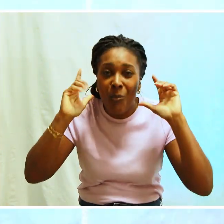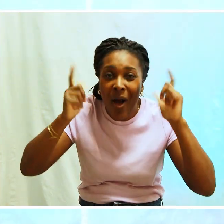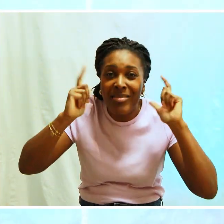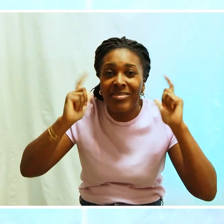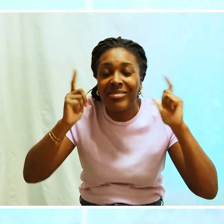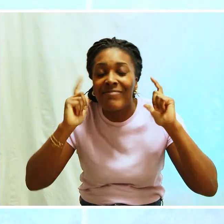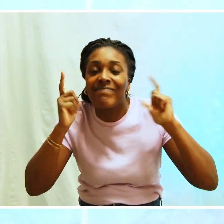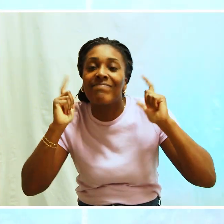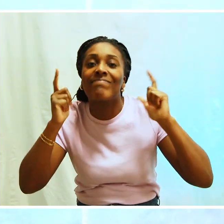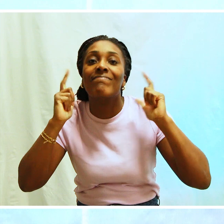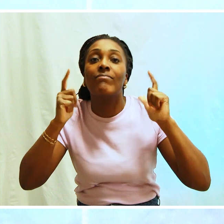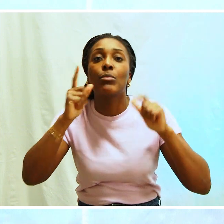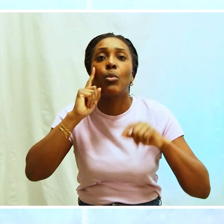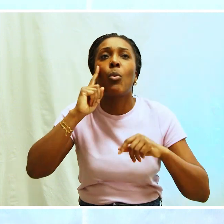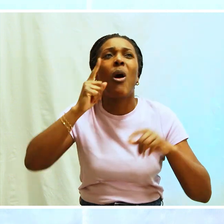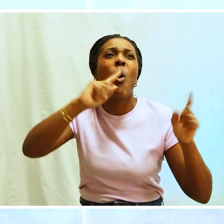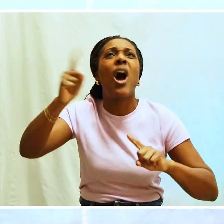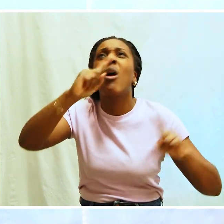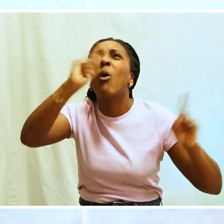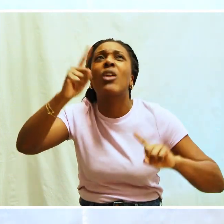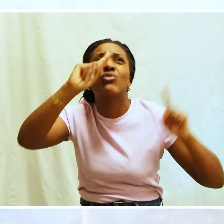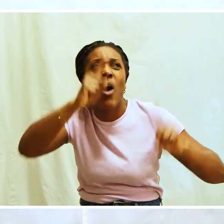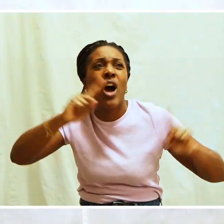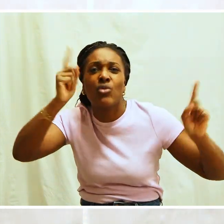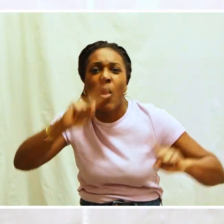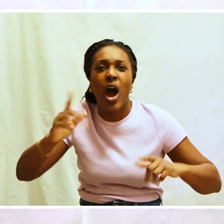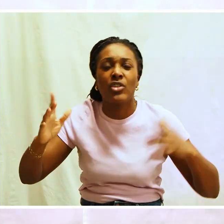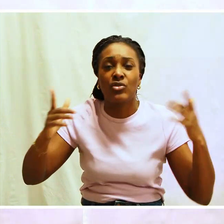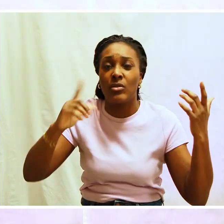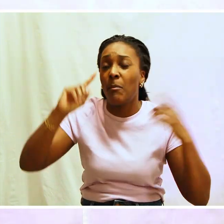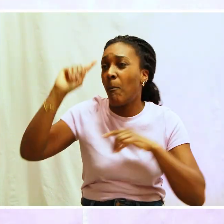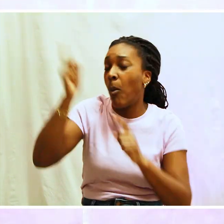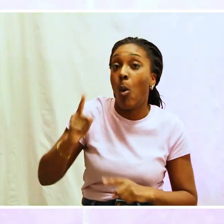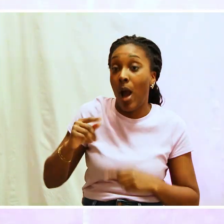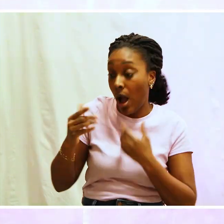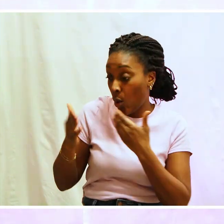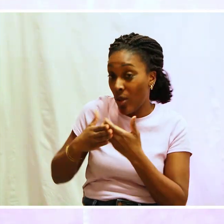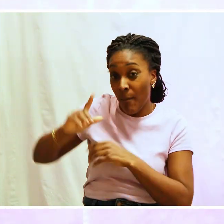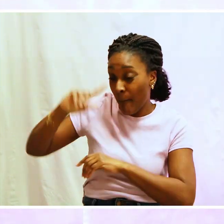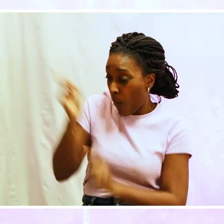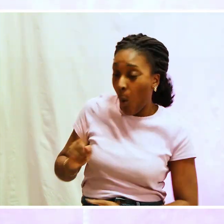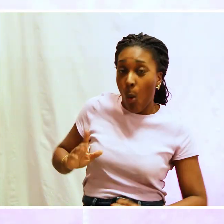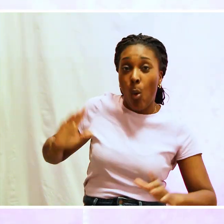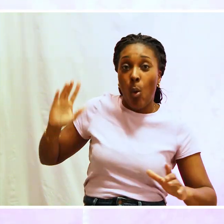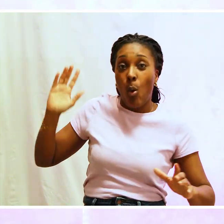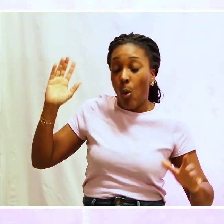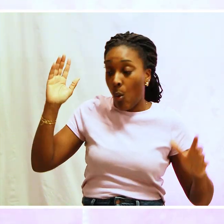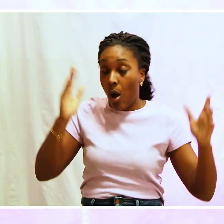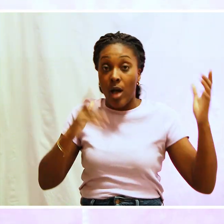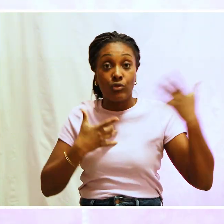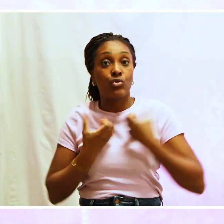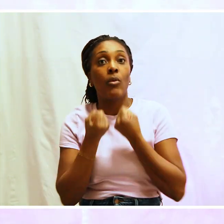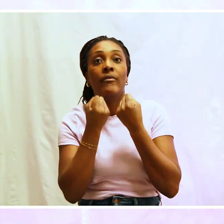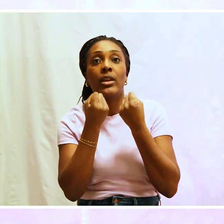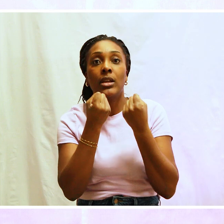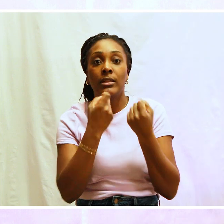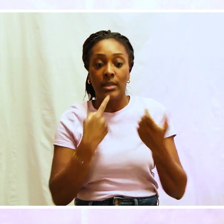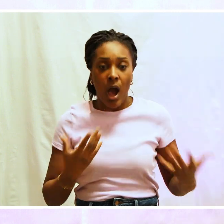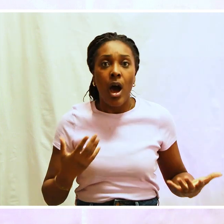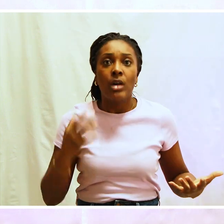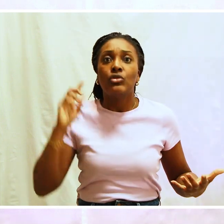couvent parce qu'un jour d'orage, il a été frappé à côté d'un éclair. Il y a un éclair qui tombait à côté de lui et il a été rescapé. Et il s'est dit,